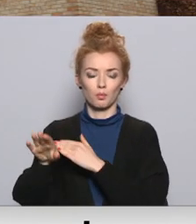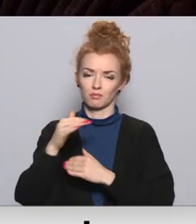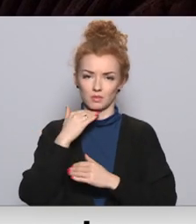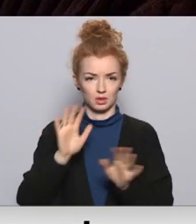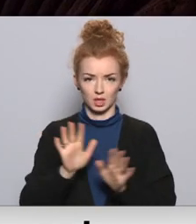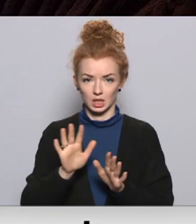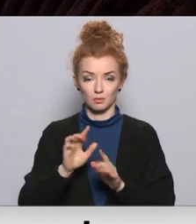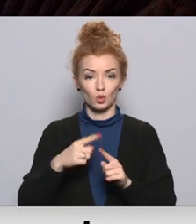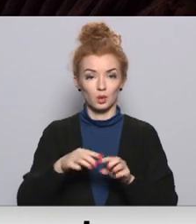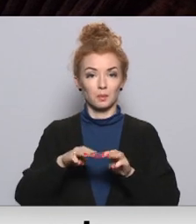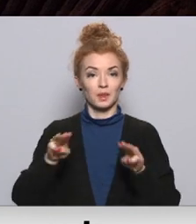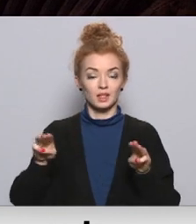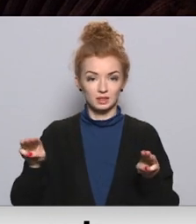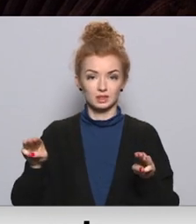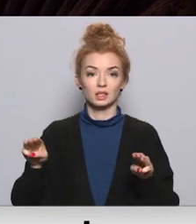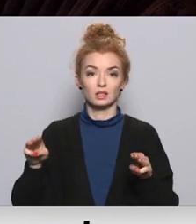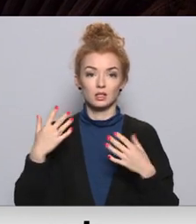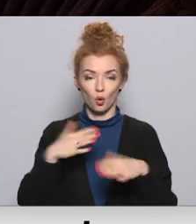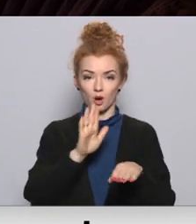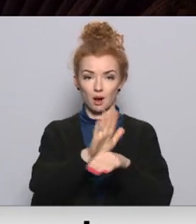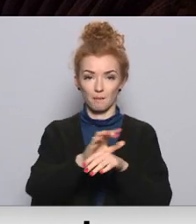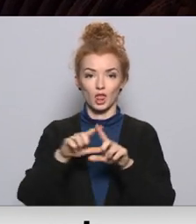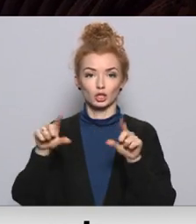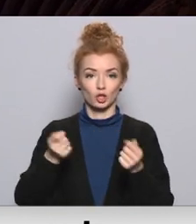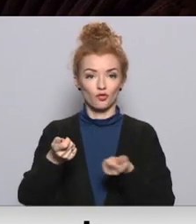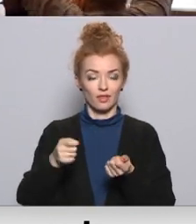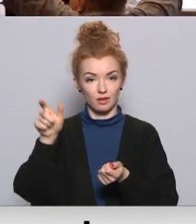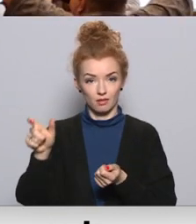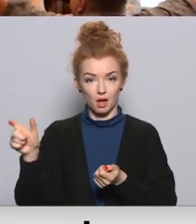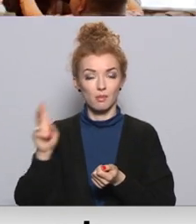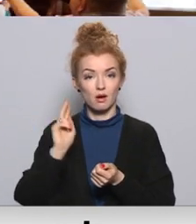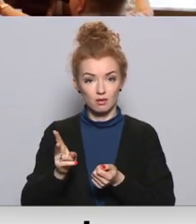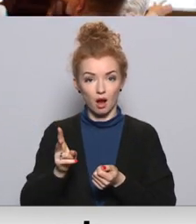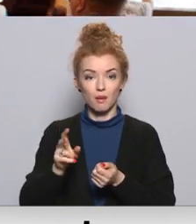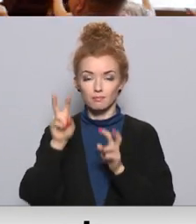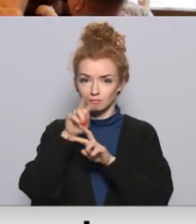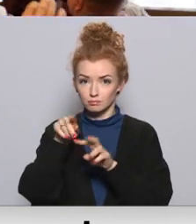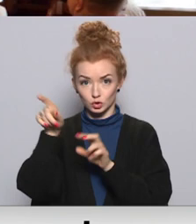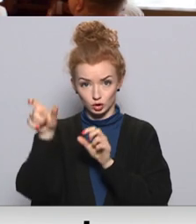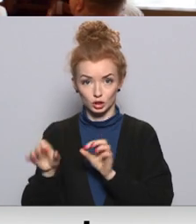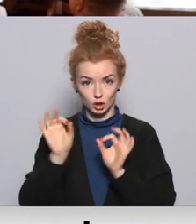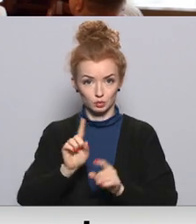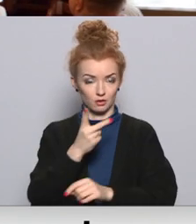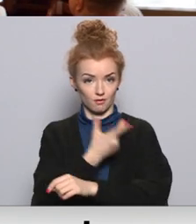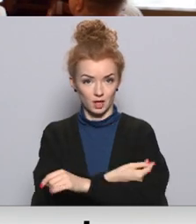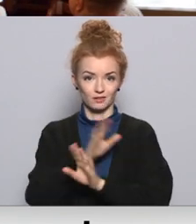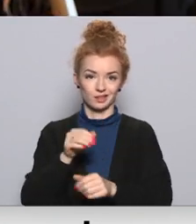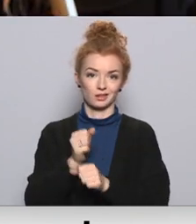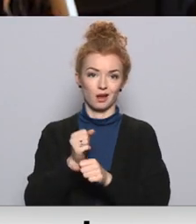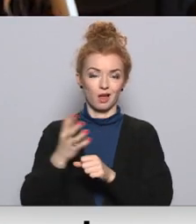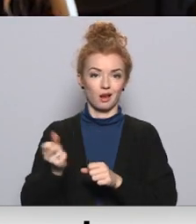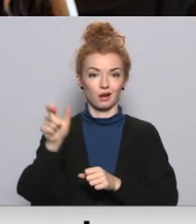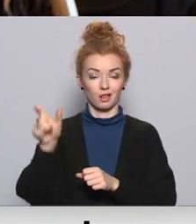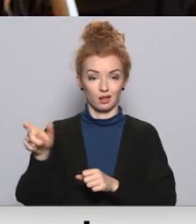darba. Ministrija iestāžu vadītājiem likusi pārliecināties, kā ar klientiem strādā vakcinēti darbinieki. Pēc 15.